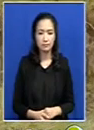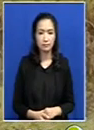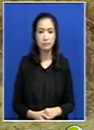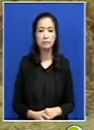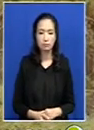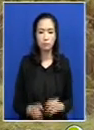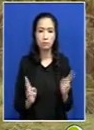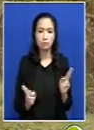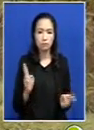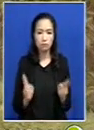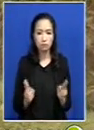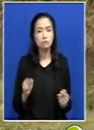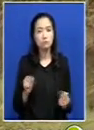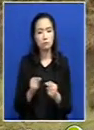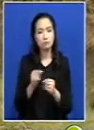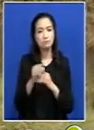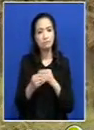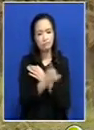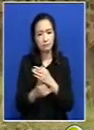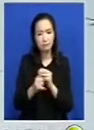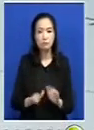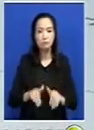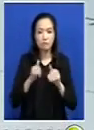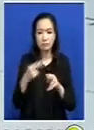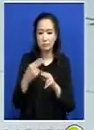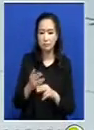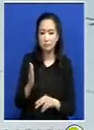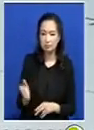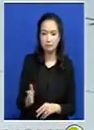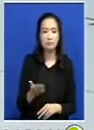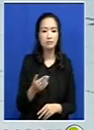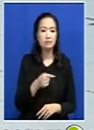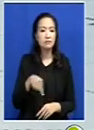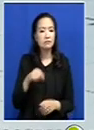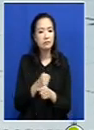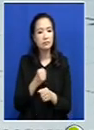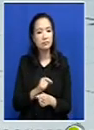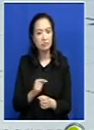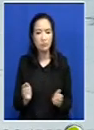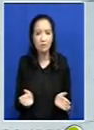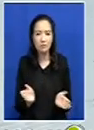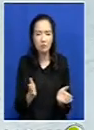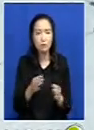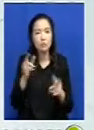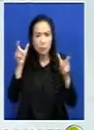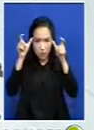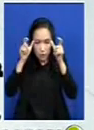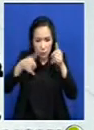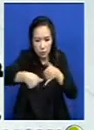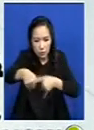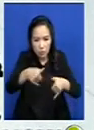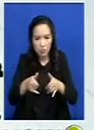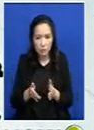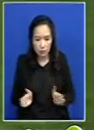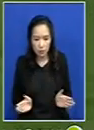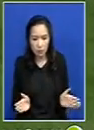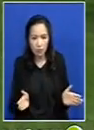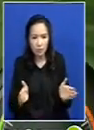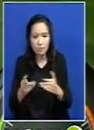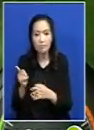ศูนย์พัฒนาหุ่นยนต์ภาคสนามของออสเตรเลียประดิษฐ์หุ่นยนต์ชื่อว่า Swagbot ทำหน้าที่ต้อนวัวโดยสามารถทำงานได้โดยใช้แบตเต